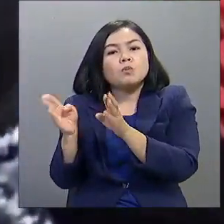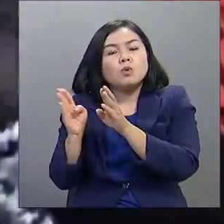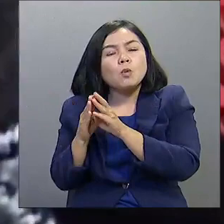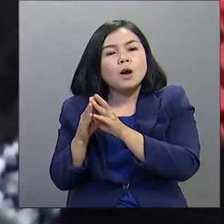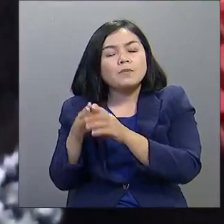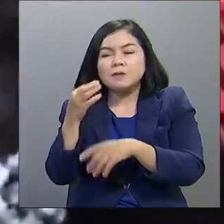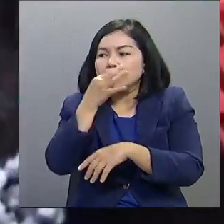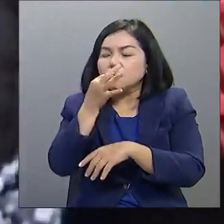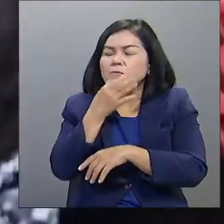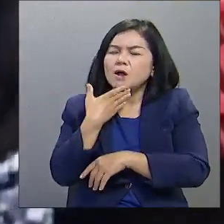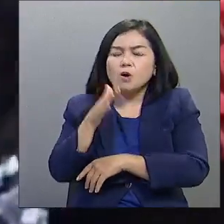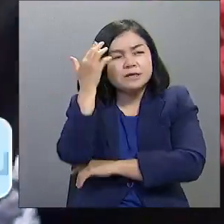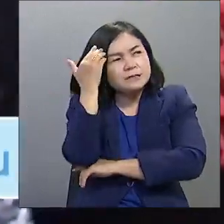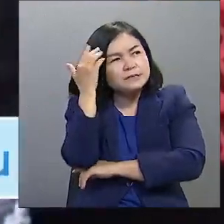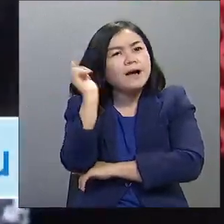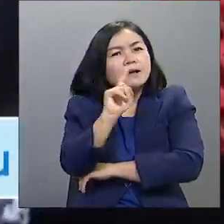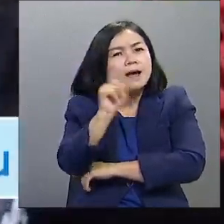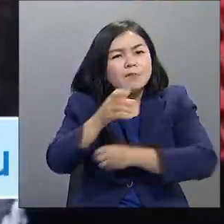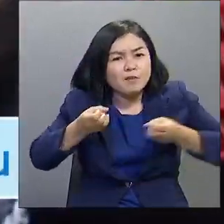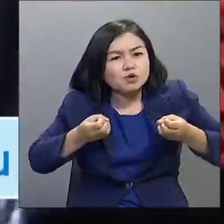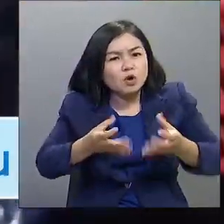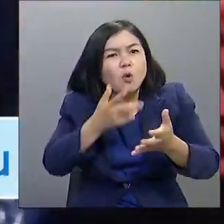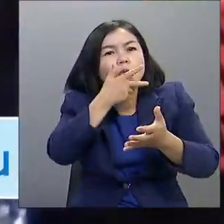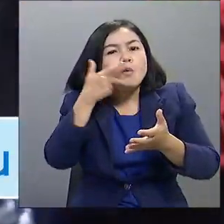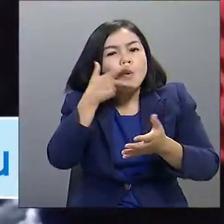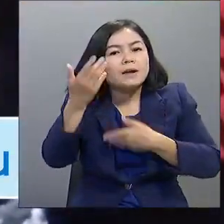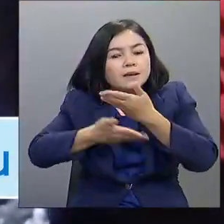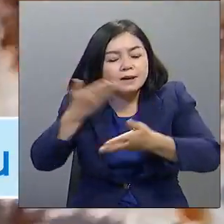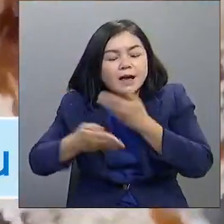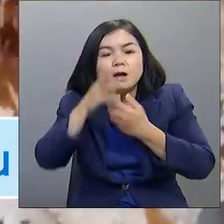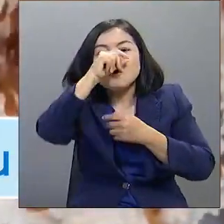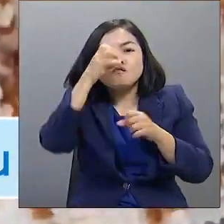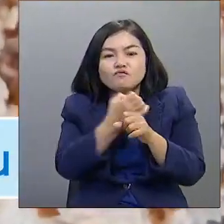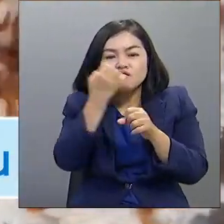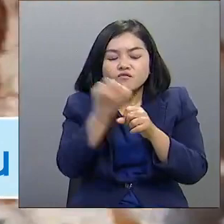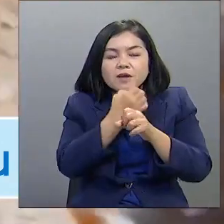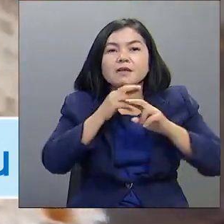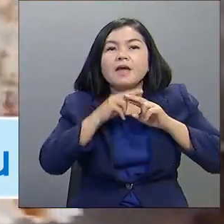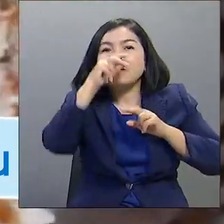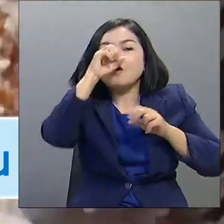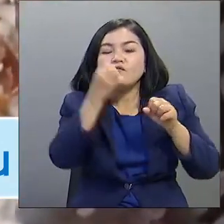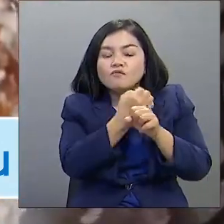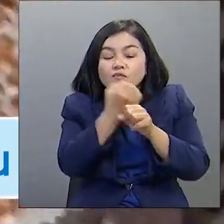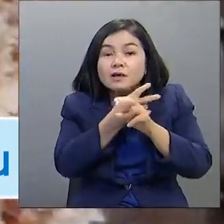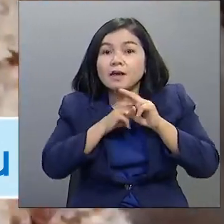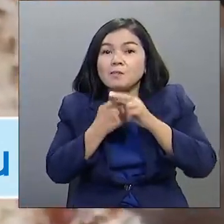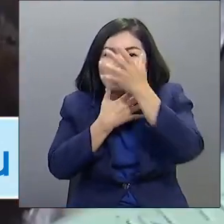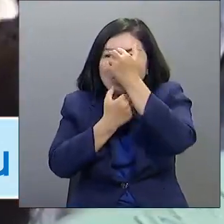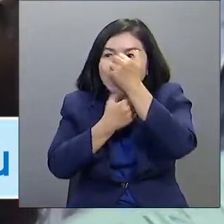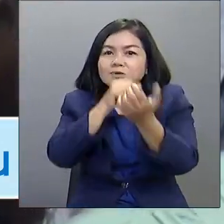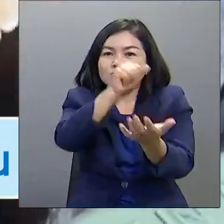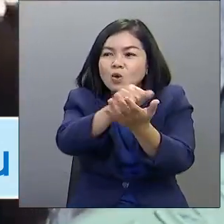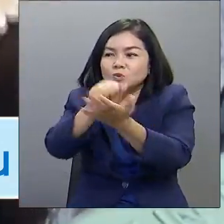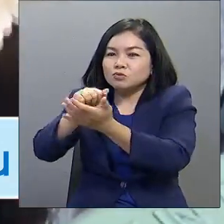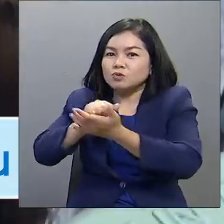งยืนครับจึงคิดจะทำขนมนางเล็ดทอดขายตามหมู่บ้านก็ได้ทดลองทำและพัฒนาการทำขนมครับเลยทำให้มีออเดอร์ขนมนางเล็ดจากลูกค้